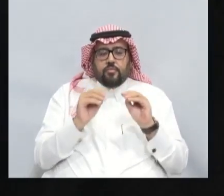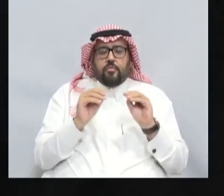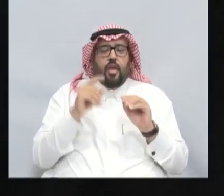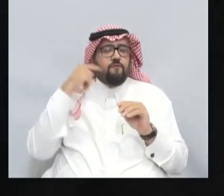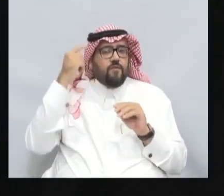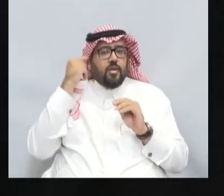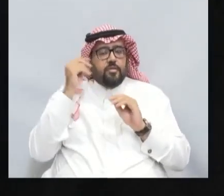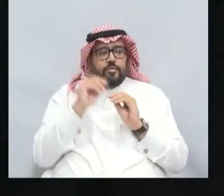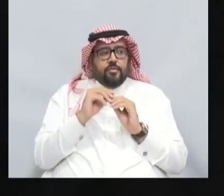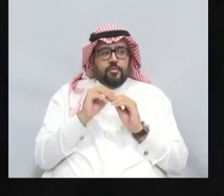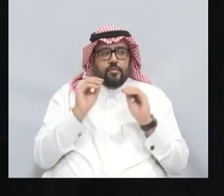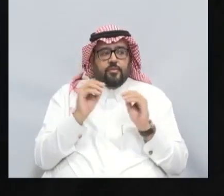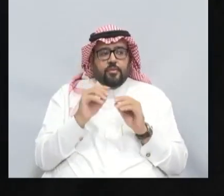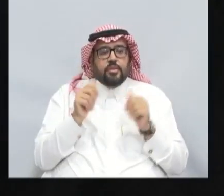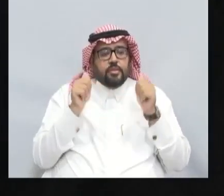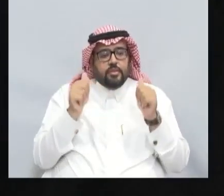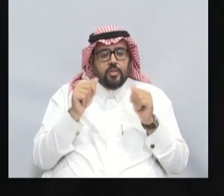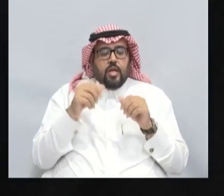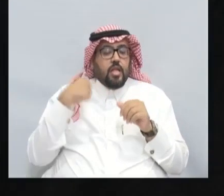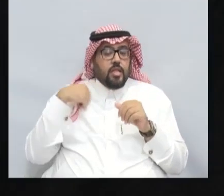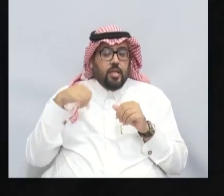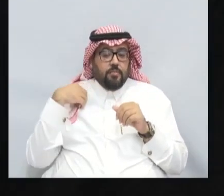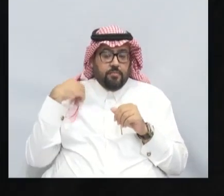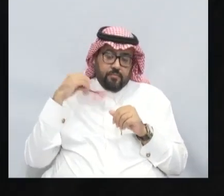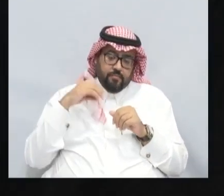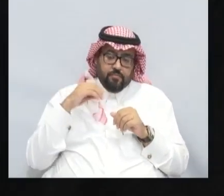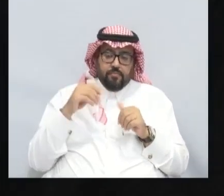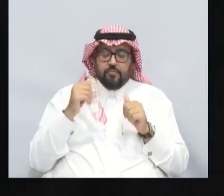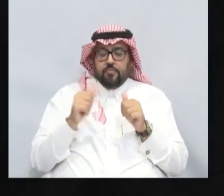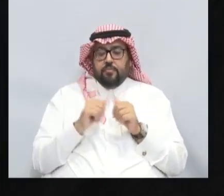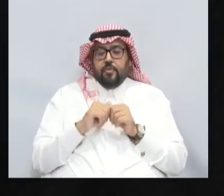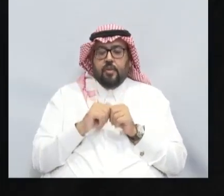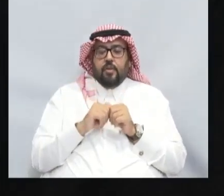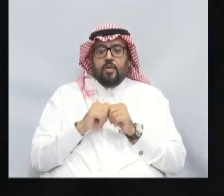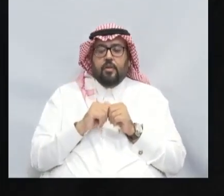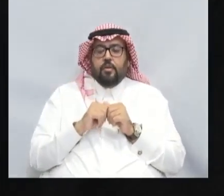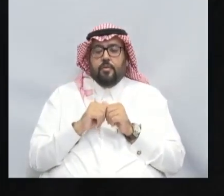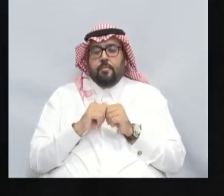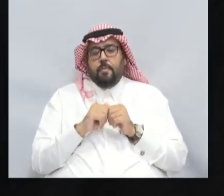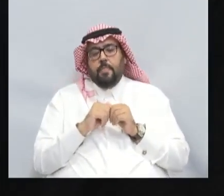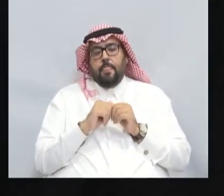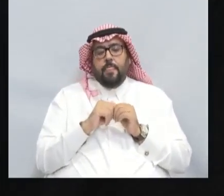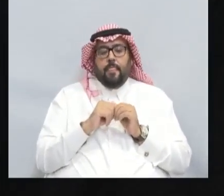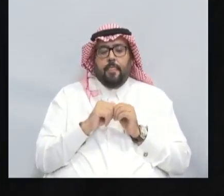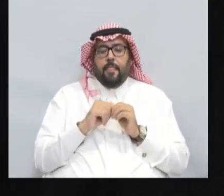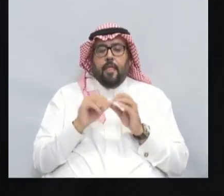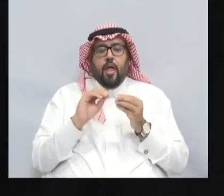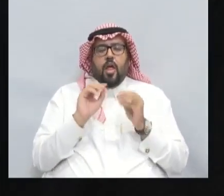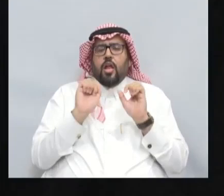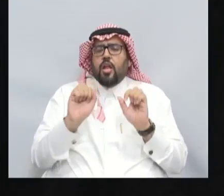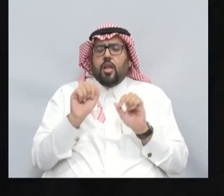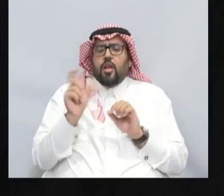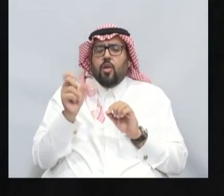فكر معي وفكري معي عزيزي وعزيزتي الطالبة. رائعين، أحسنتم. نعم، يحددها نوع الصهارة.